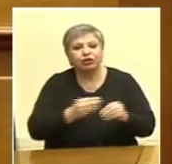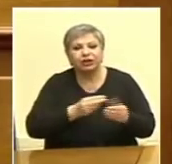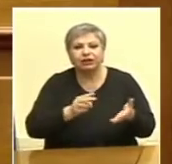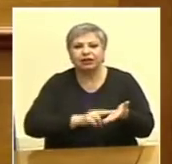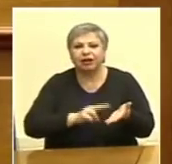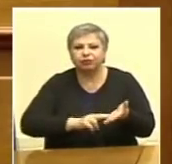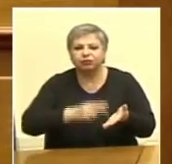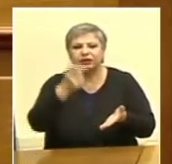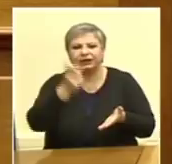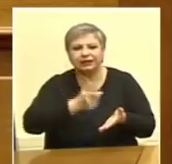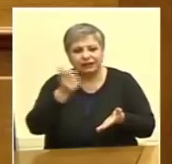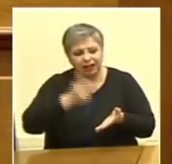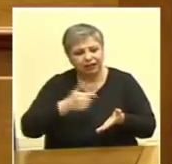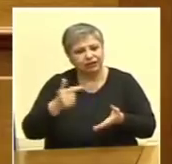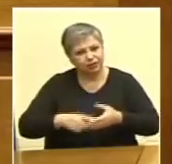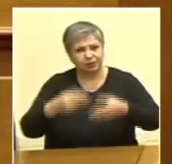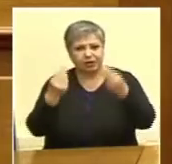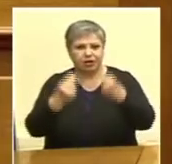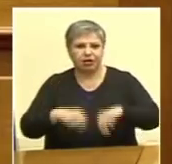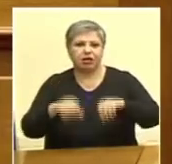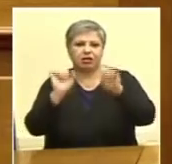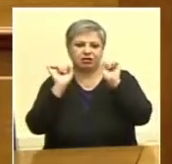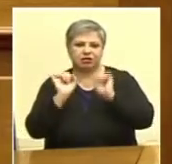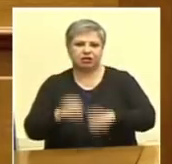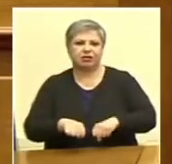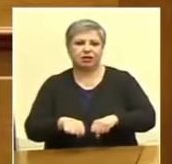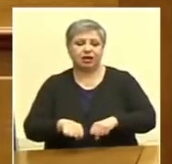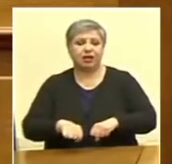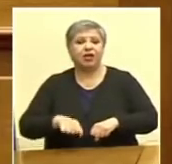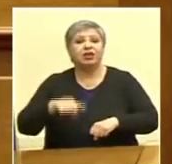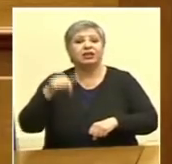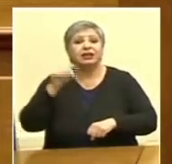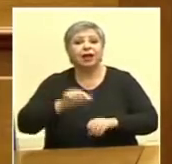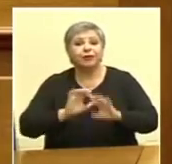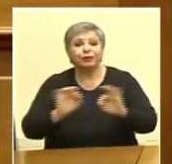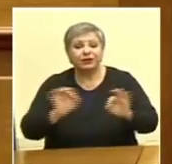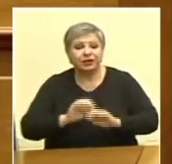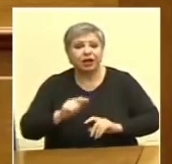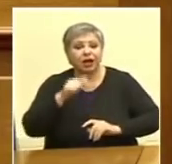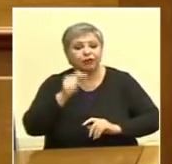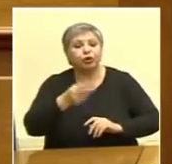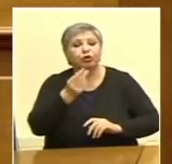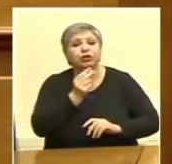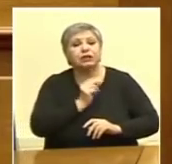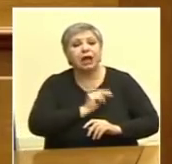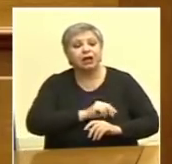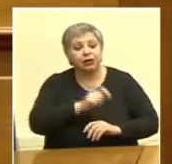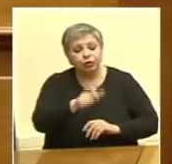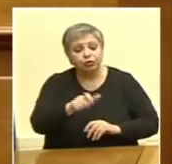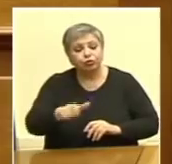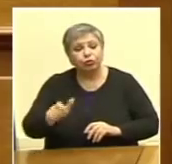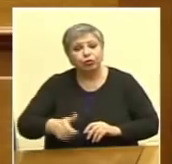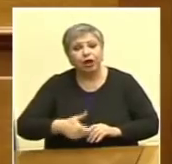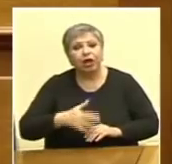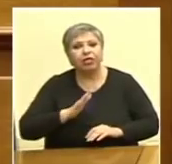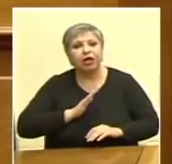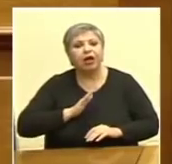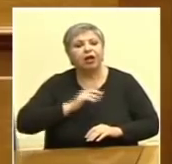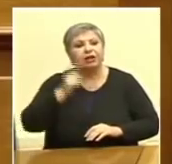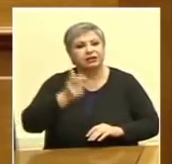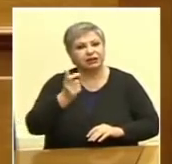κύριε Μητσοτάκη, αλλά λύθηκε και προς όφελος των συνταξιούχων. Διότι τώρα όχι μόνο, γιατί τότε,